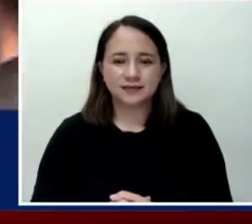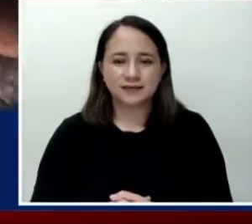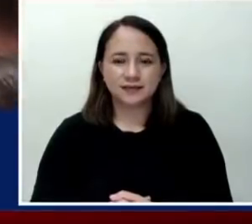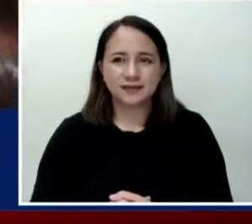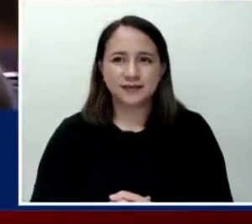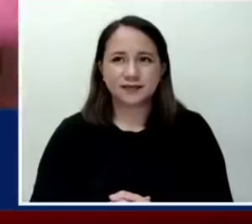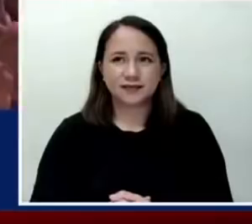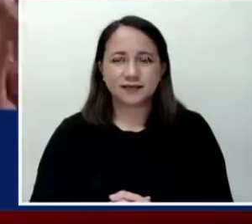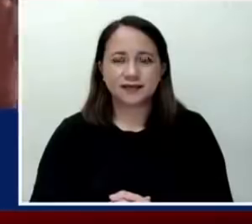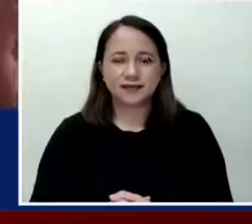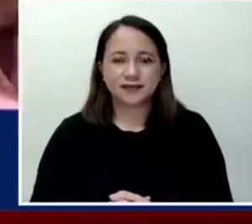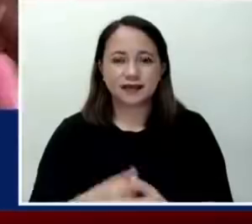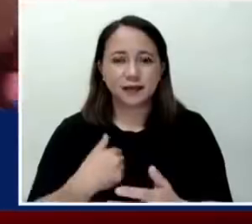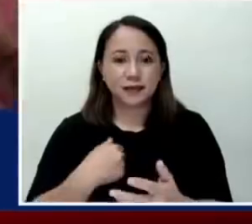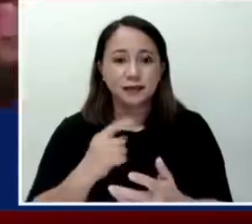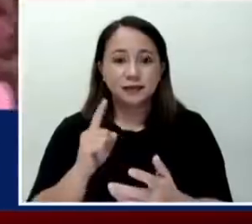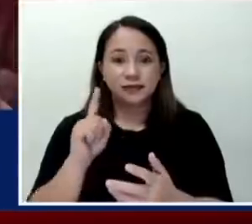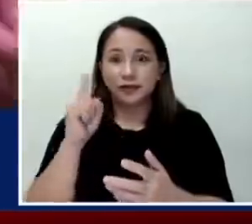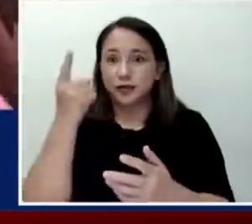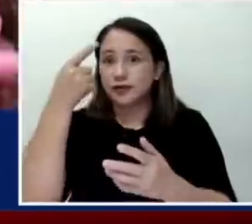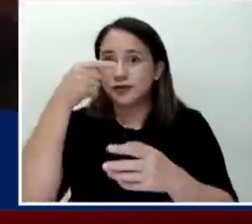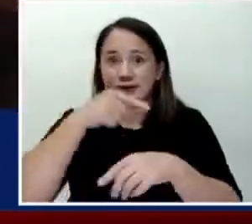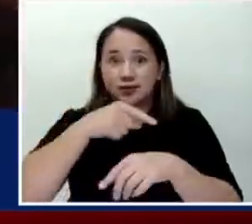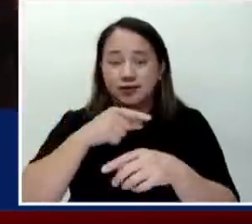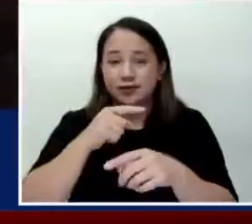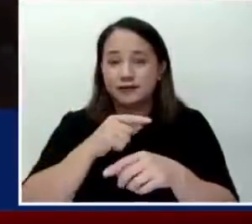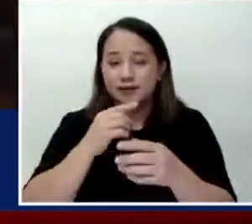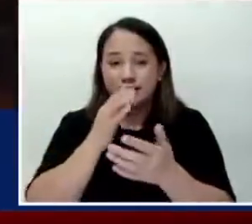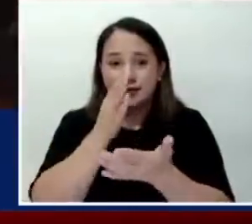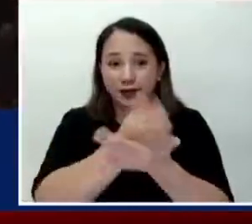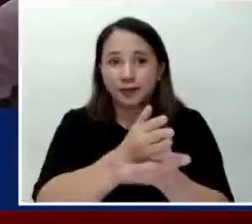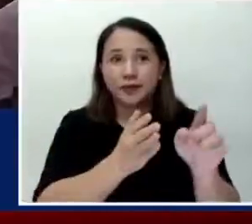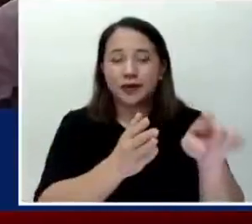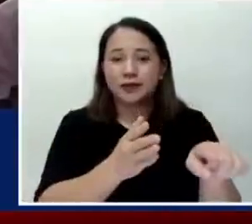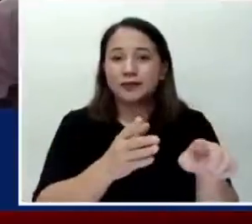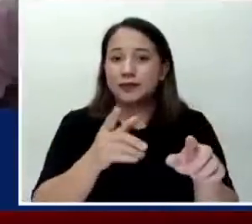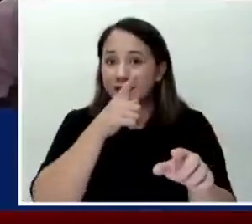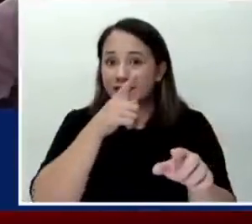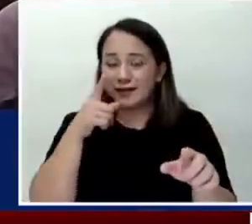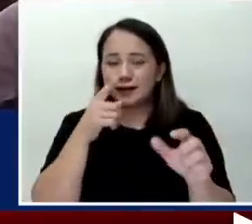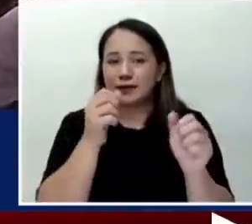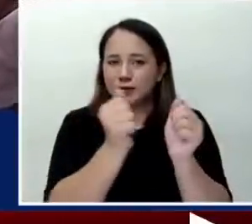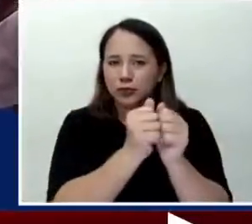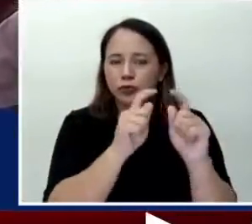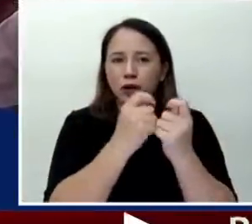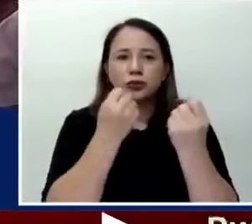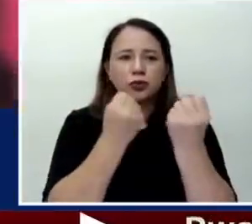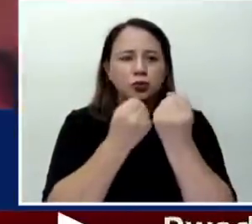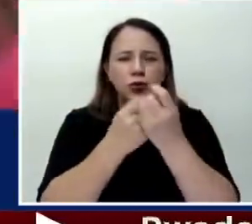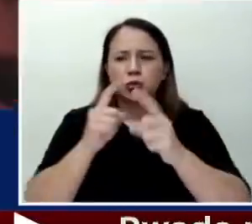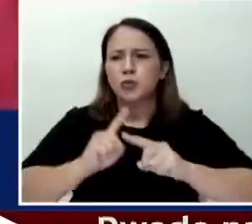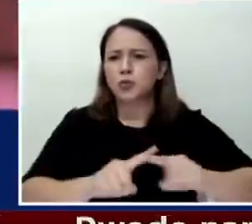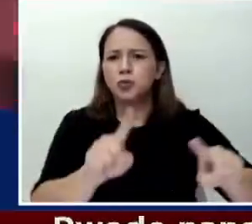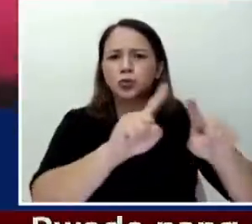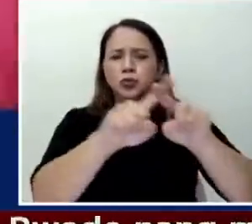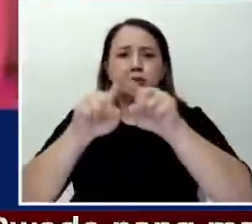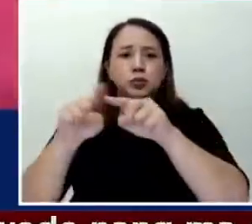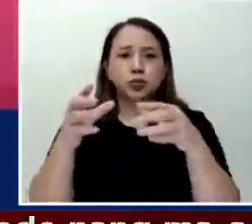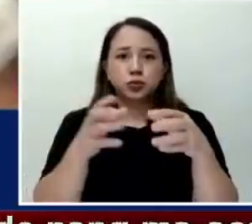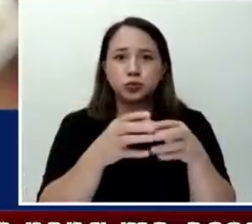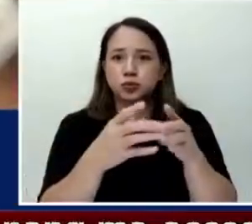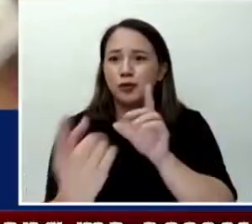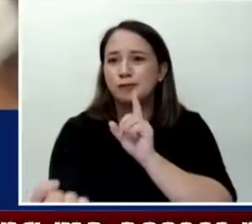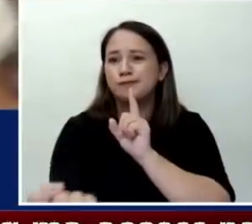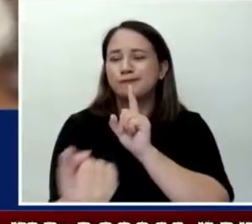Iligan City ang first stop ni Vice President Lenny Robredo at kanyang team. Mga supporters mula sa iba-ibang sektor ang sumalubong sa